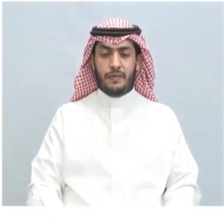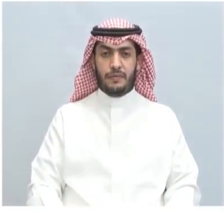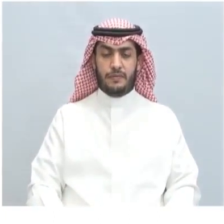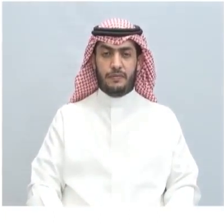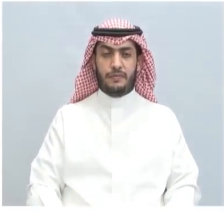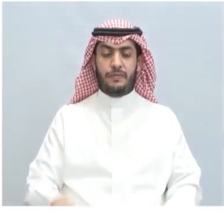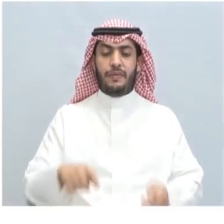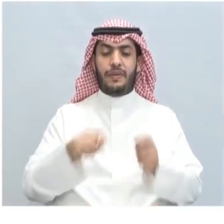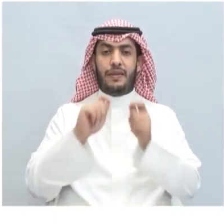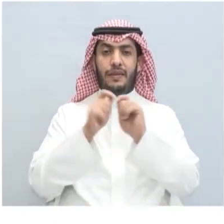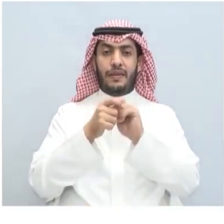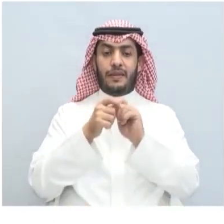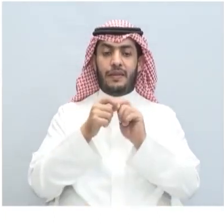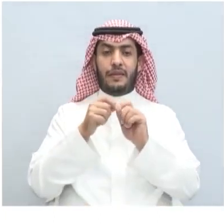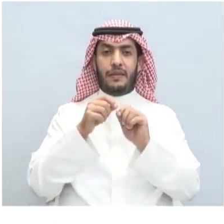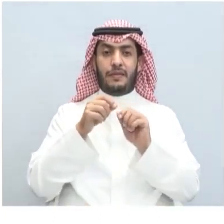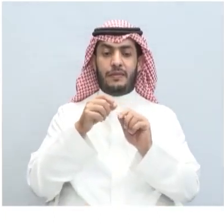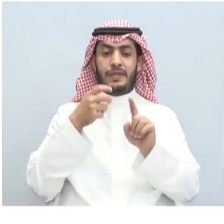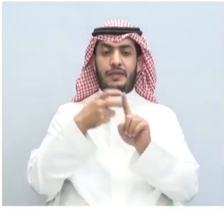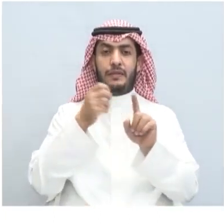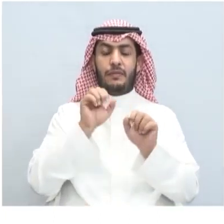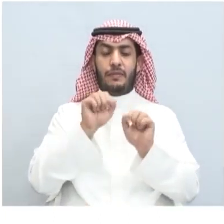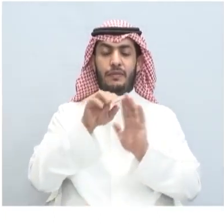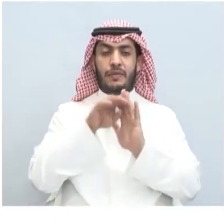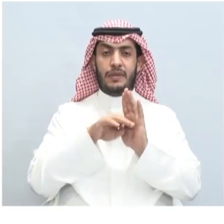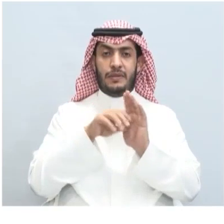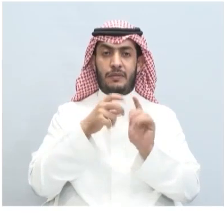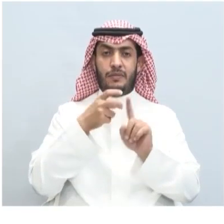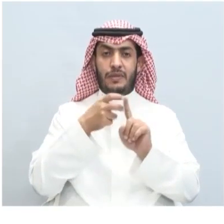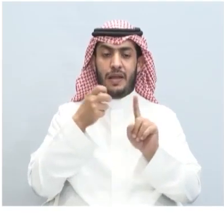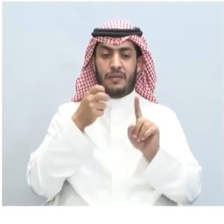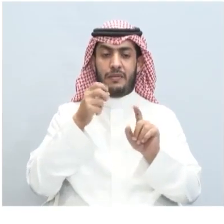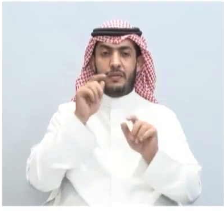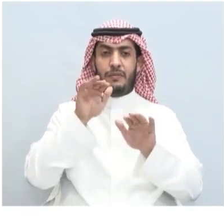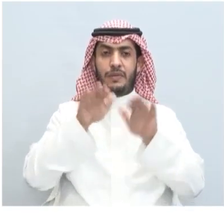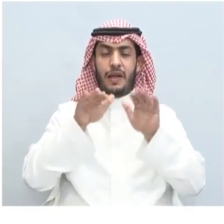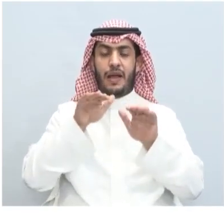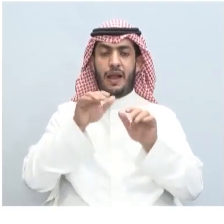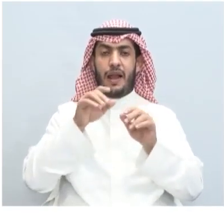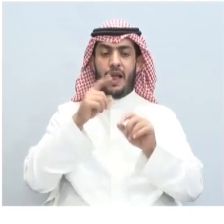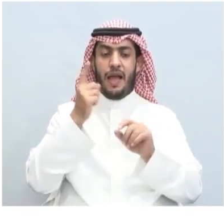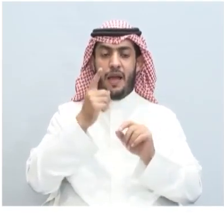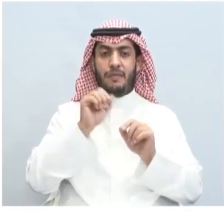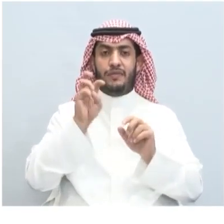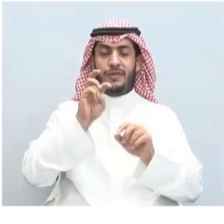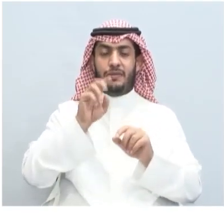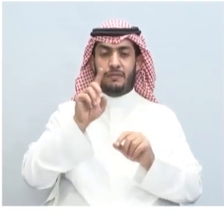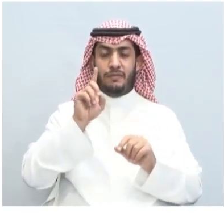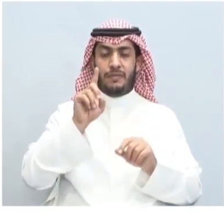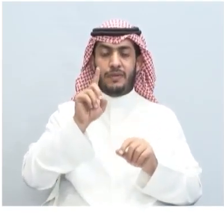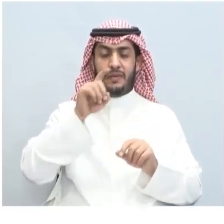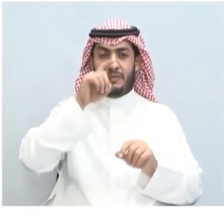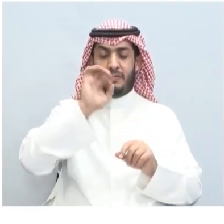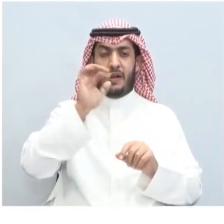وتغير التوزيعات السهميه قيمه حقوق المساهمين في الميزانيه العموميه للشركه لكنها لا